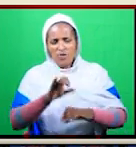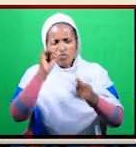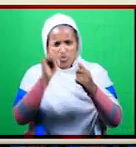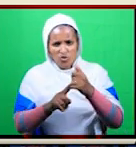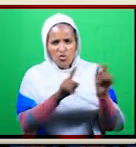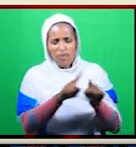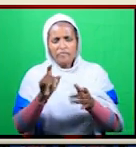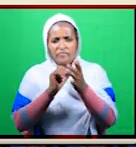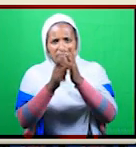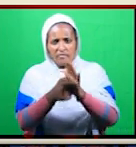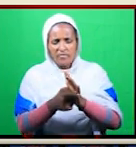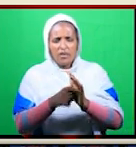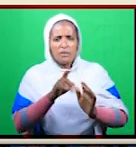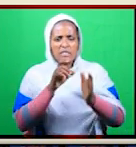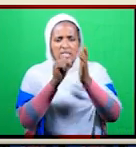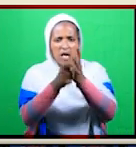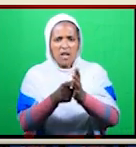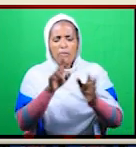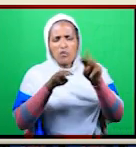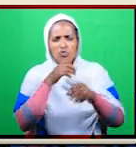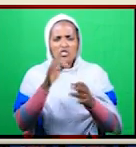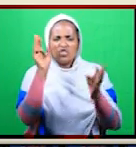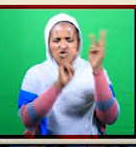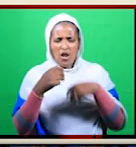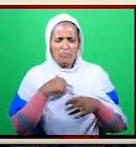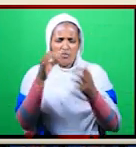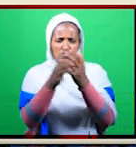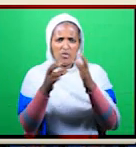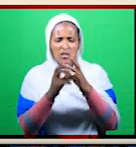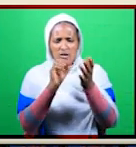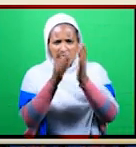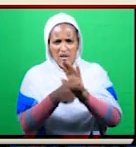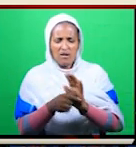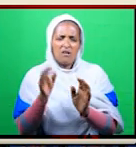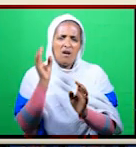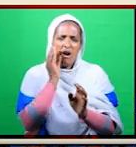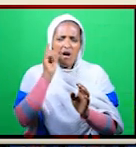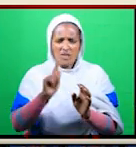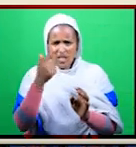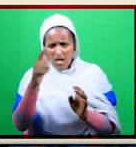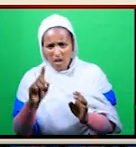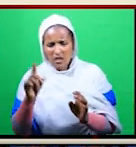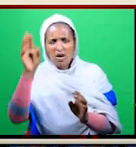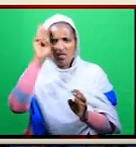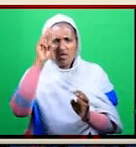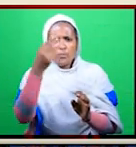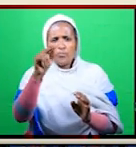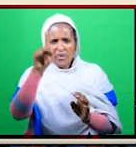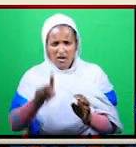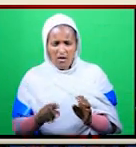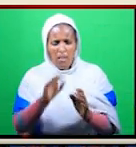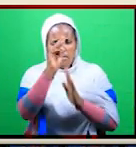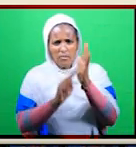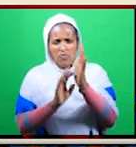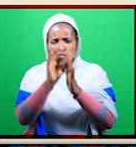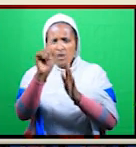ሲሆን የመጨረሻው ደግሞ አራያ የማይደረጉ ችግር ያለባቸው ትዳሮች ደግሞ ለምሳሌ የሐናንያ እና የሰጲራ የሐዋርያት ሥራ